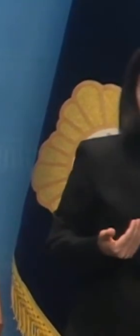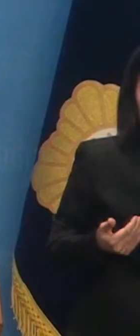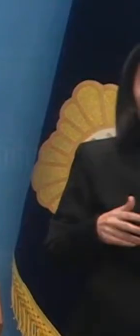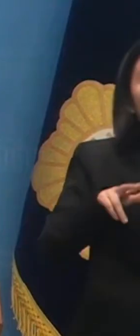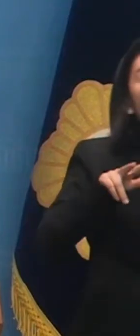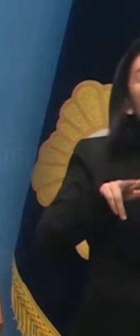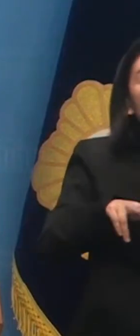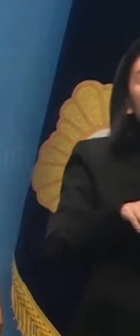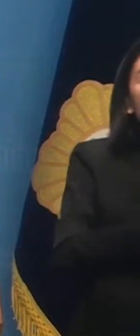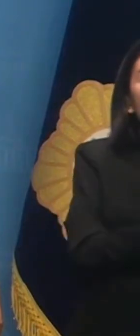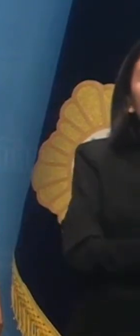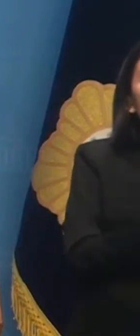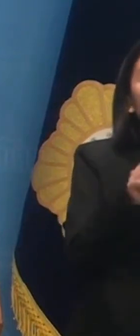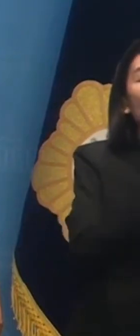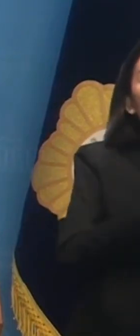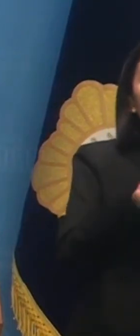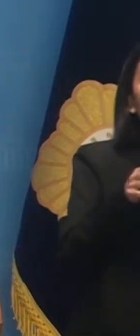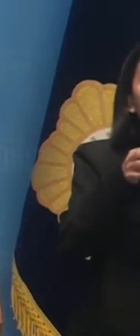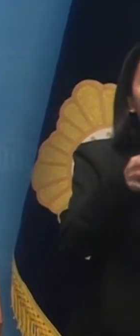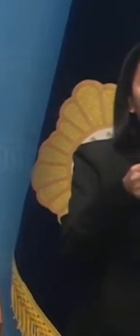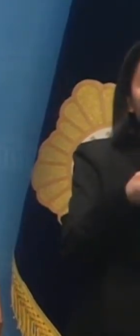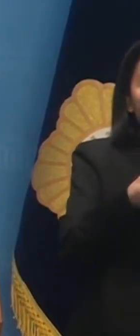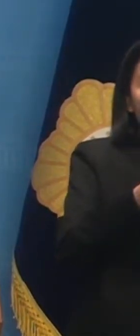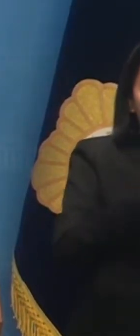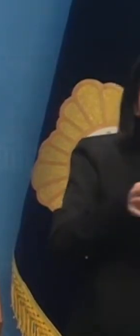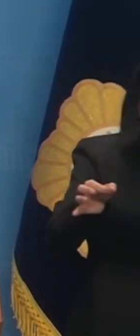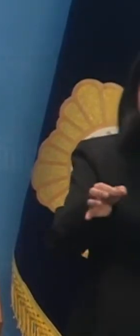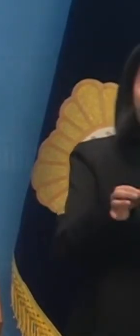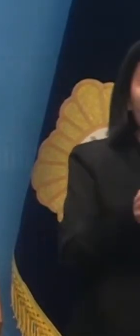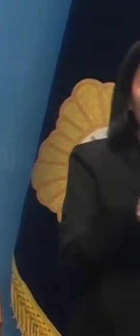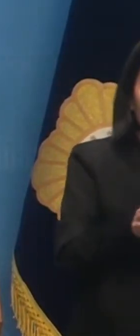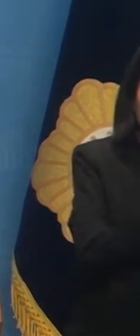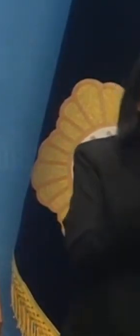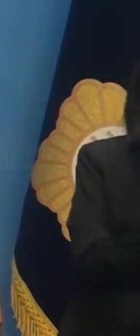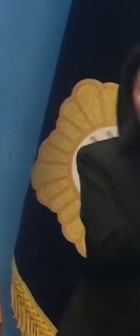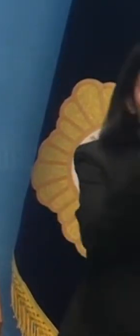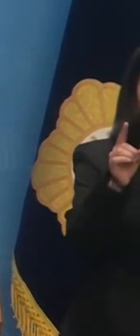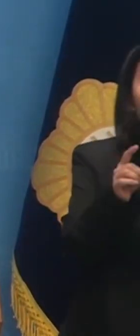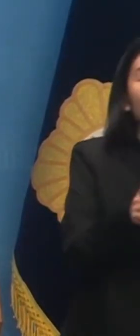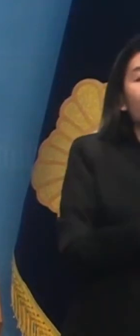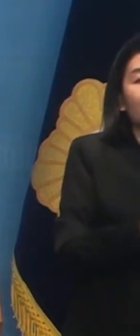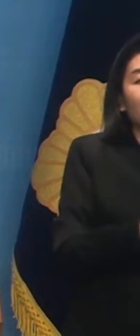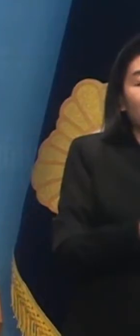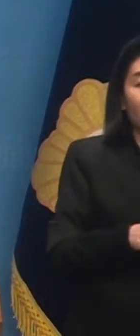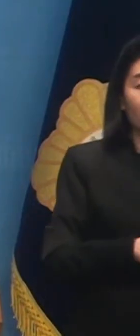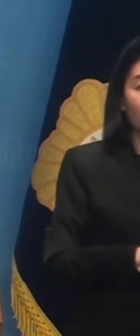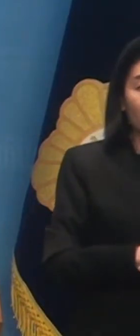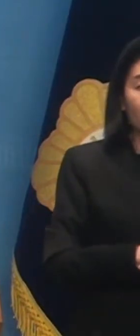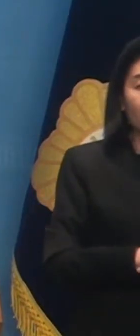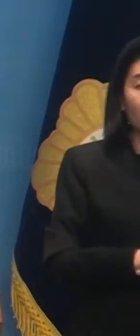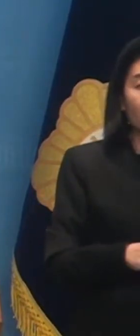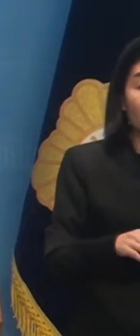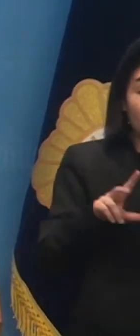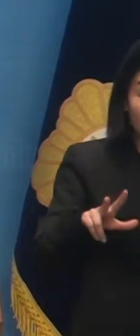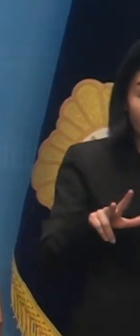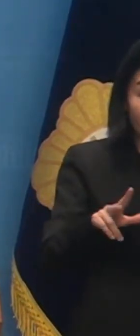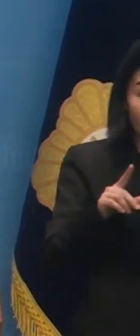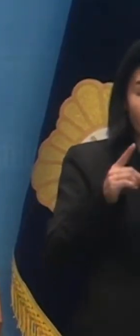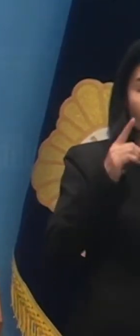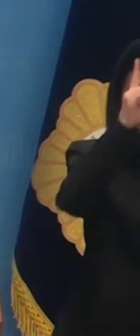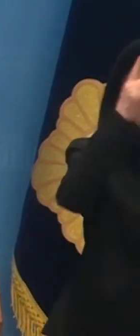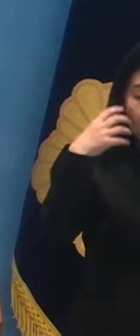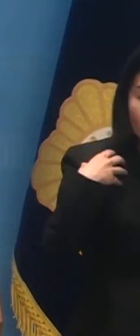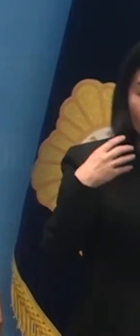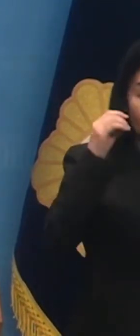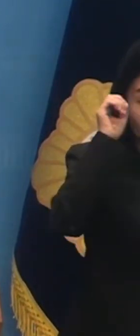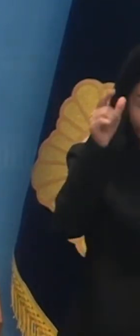유지하는 것은 매우 시급하고도 우선적인 과제입니다. 유능한 정부라면 반드시 해야 하는 일입니다.